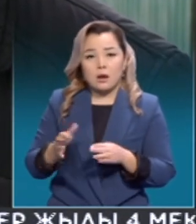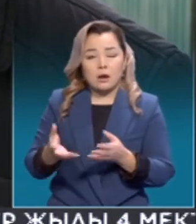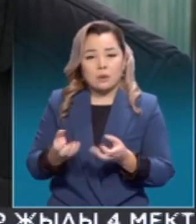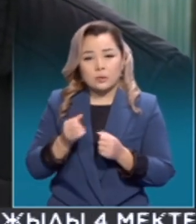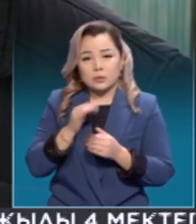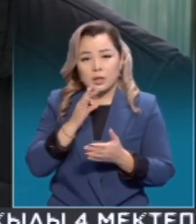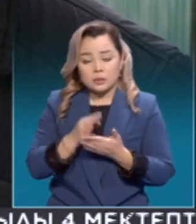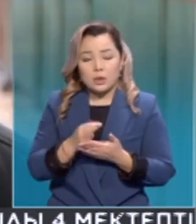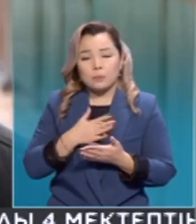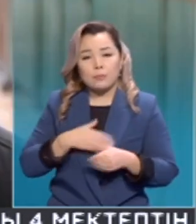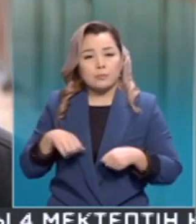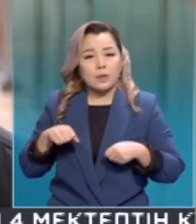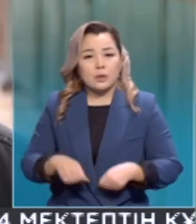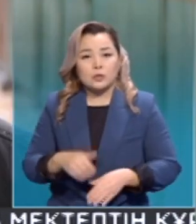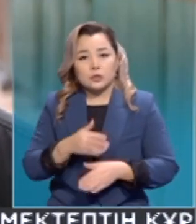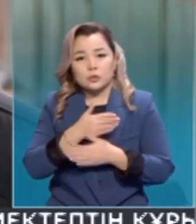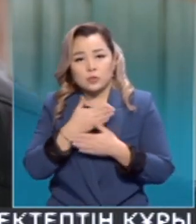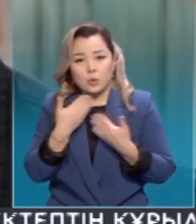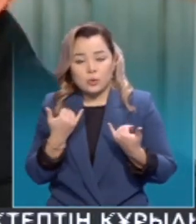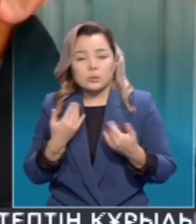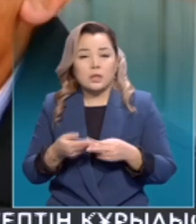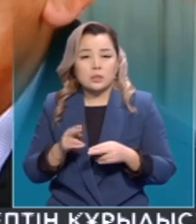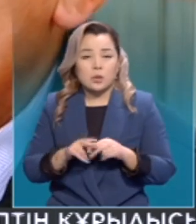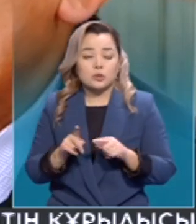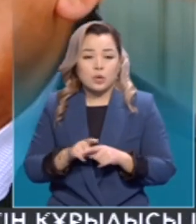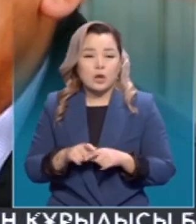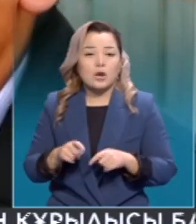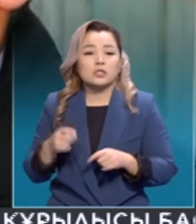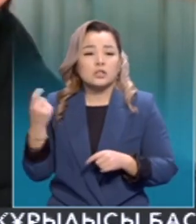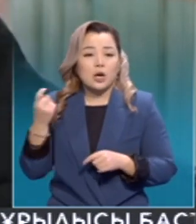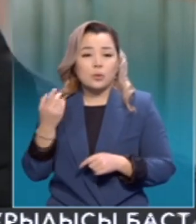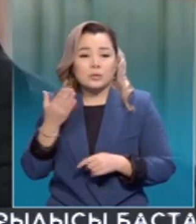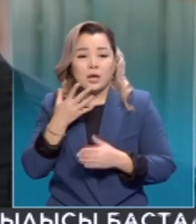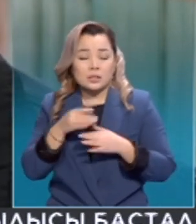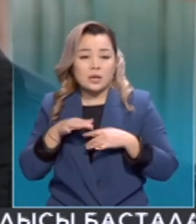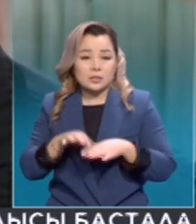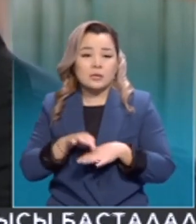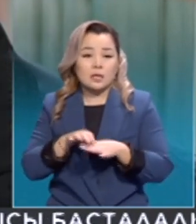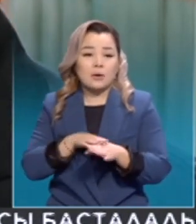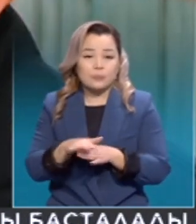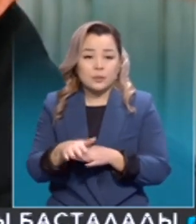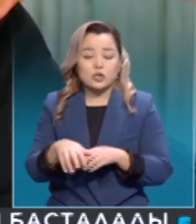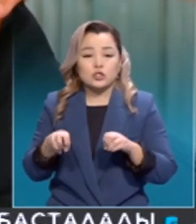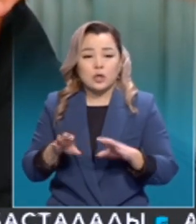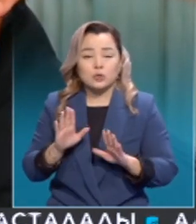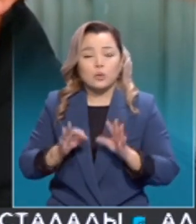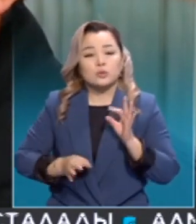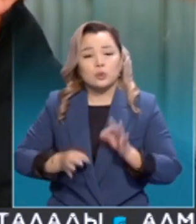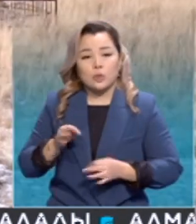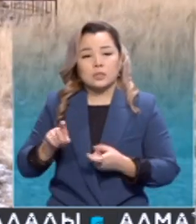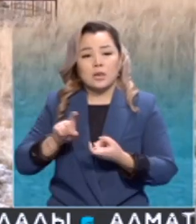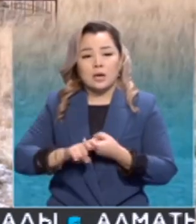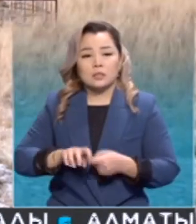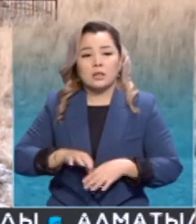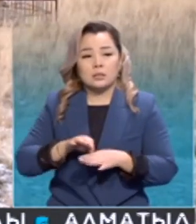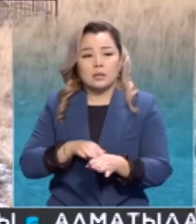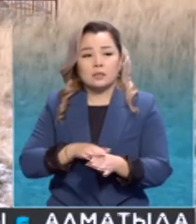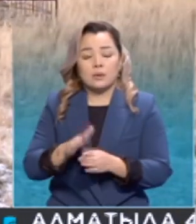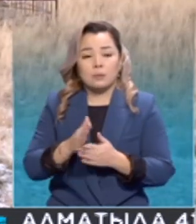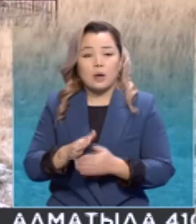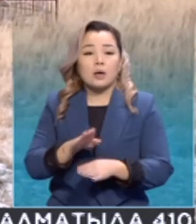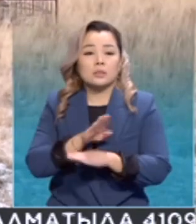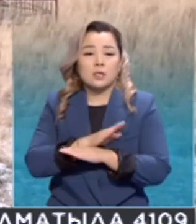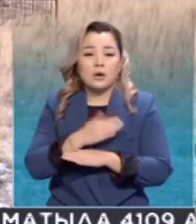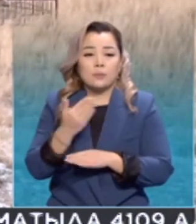оның біздің құзыретіміз жоқ. Негізі бұл шаруаны шешетін мәселе тек қана бір жолы сот арқылы ғана шешу керек. Яғни